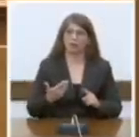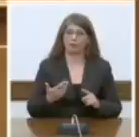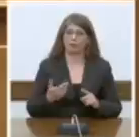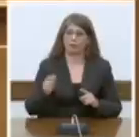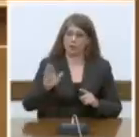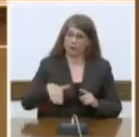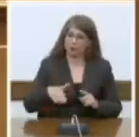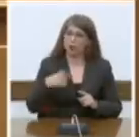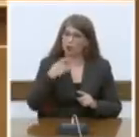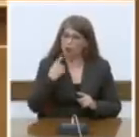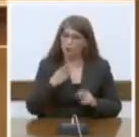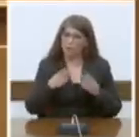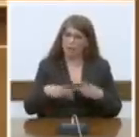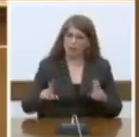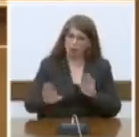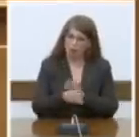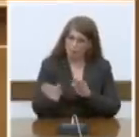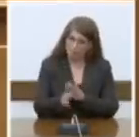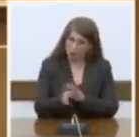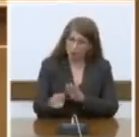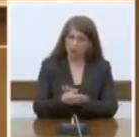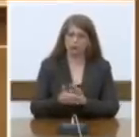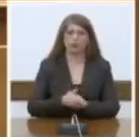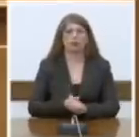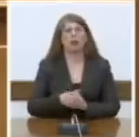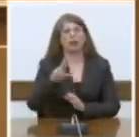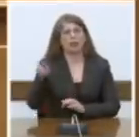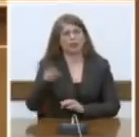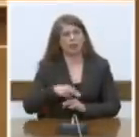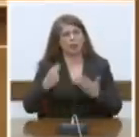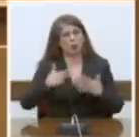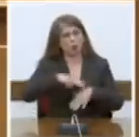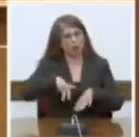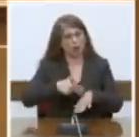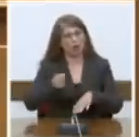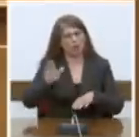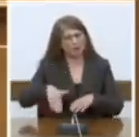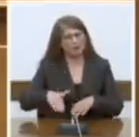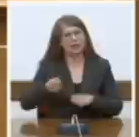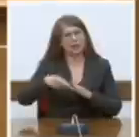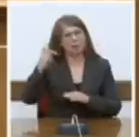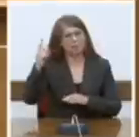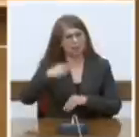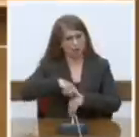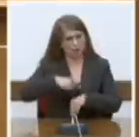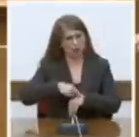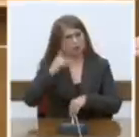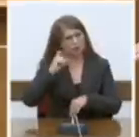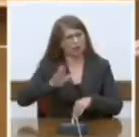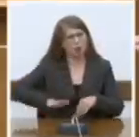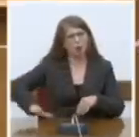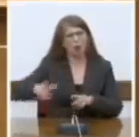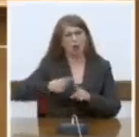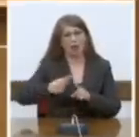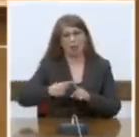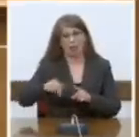φθηνών μορφών, για απελευθέρωση των απολύσεων, με την κατάργηση του 8ωρου και όλα αυτά με τις φθηνές υπερορίες που τα γνωρίζετε κι εσείς, τα γνωρίζει όλη η Ελλάδα. Αυτά είναι η πολιτική